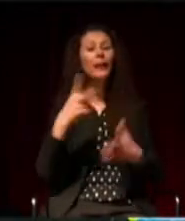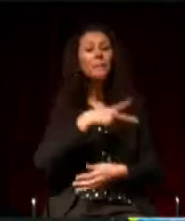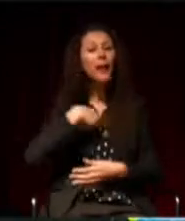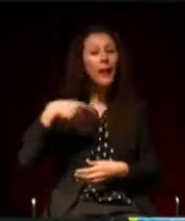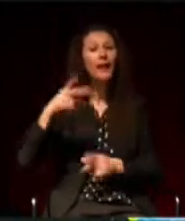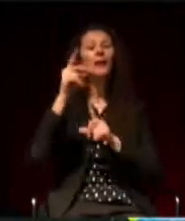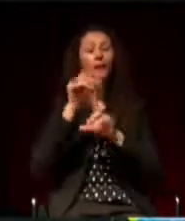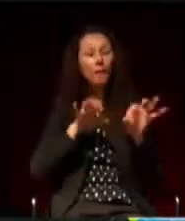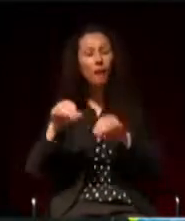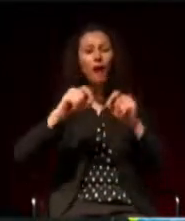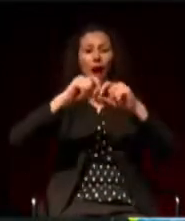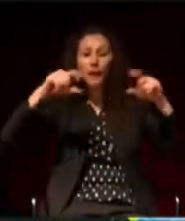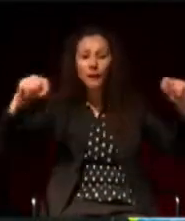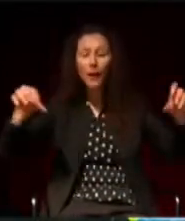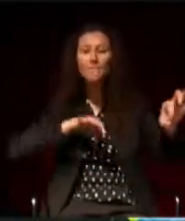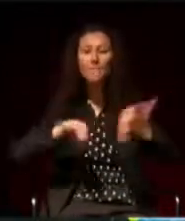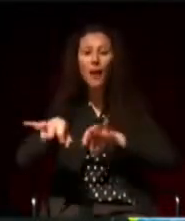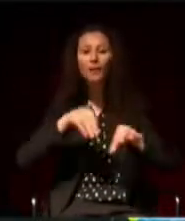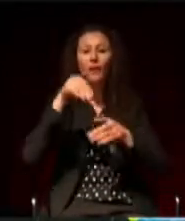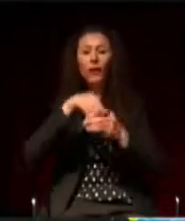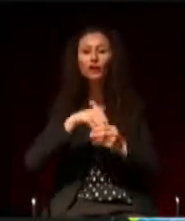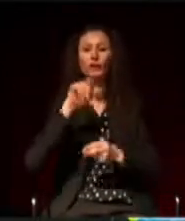belediyelerin imar harita planlama ile